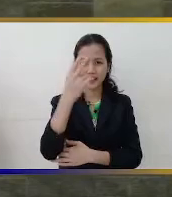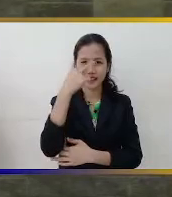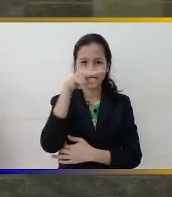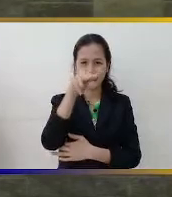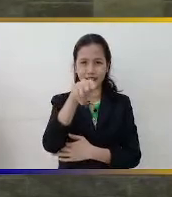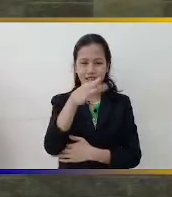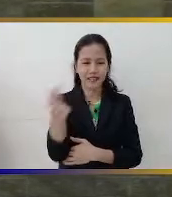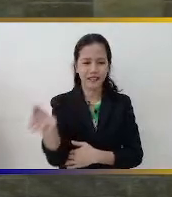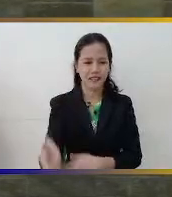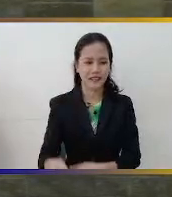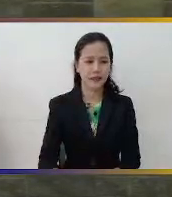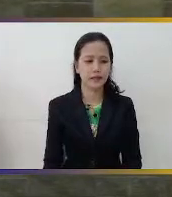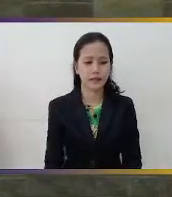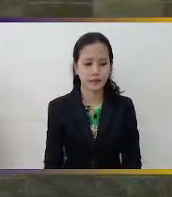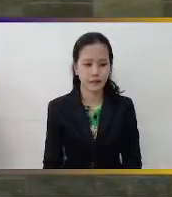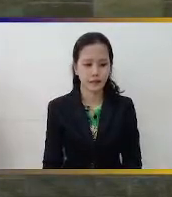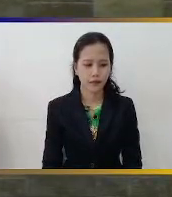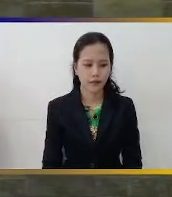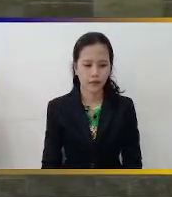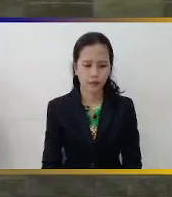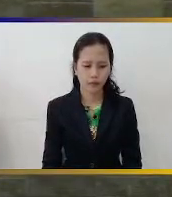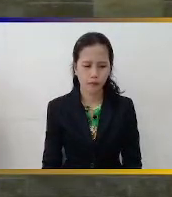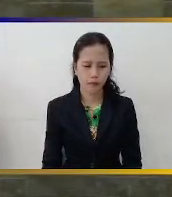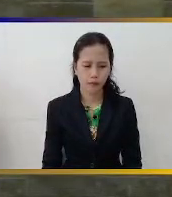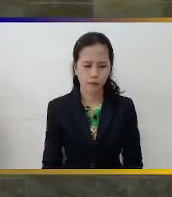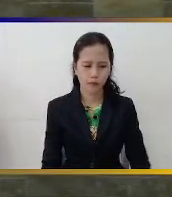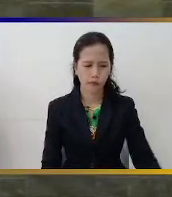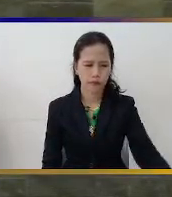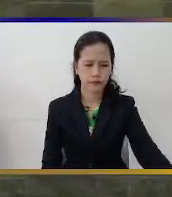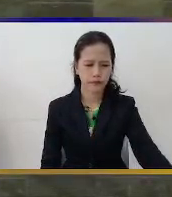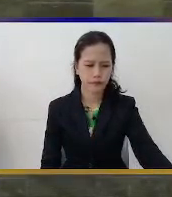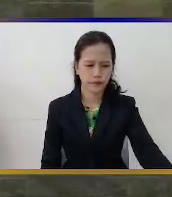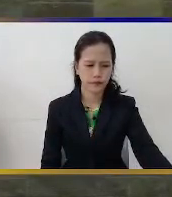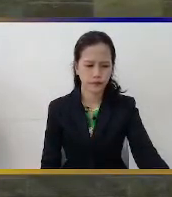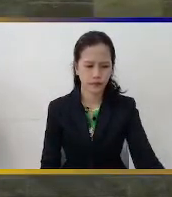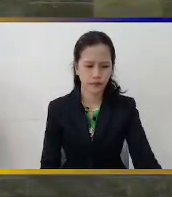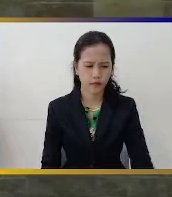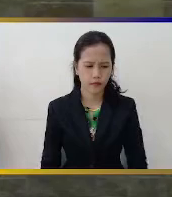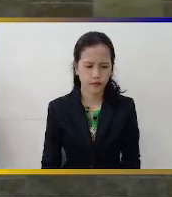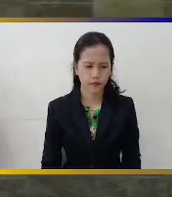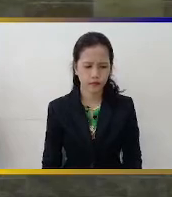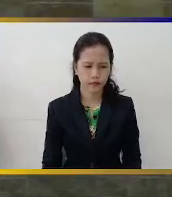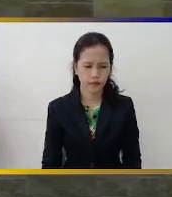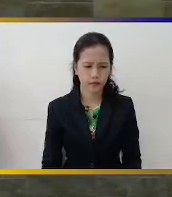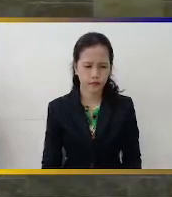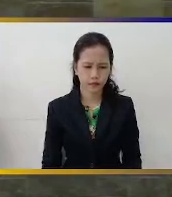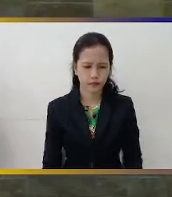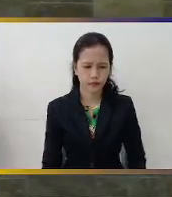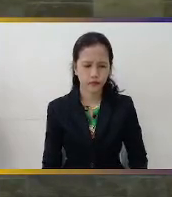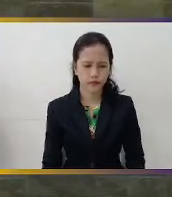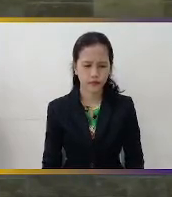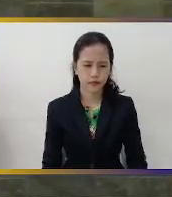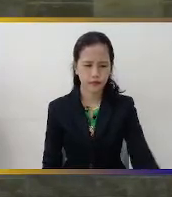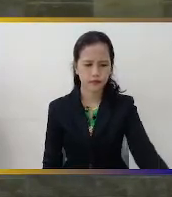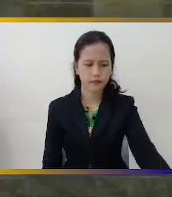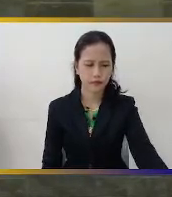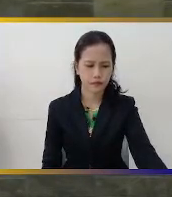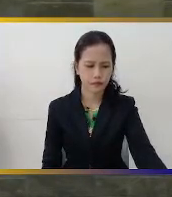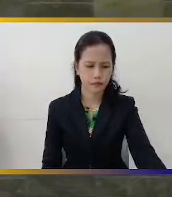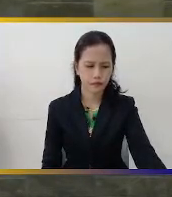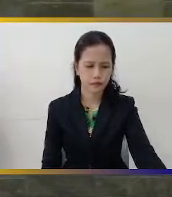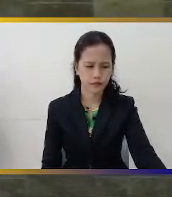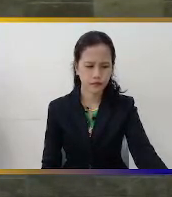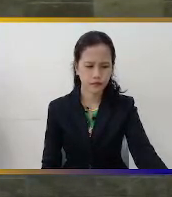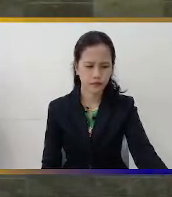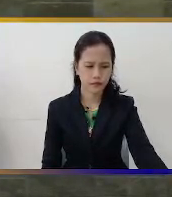but to do justly and to love mercy and to walk humbly with thy God. All right? And ngayon po, ang ating